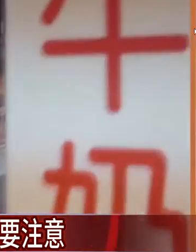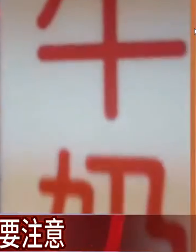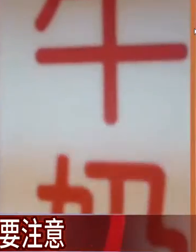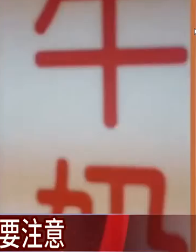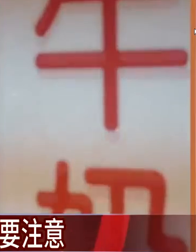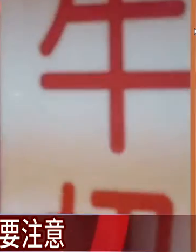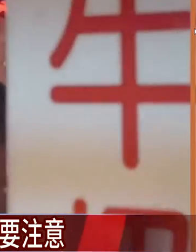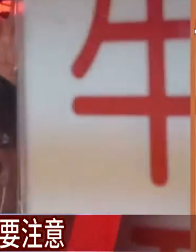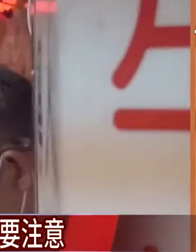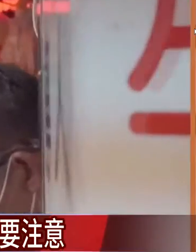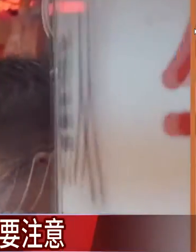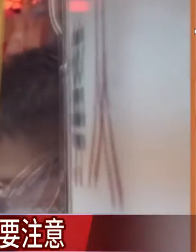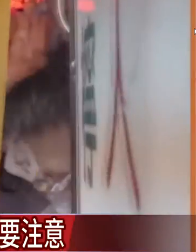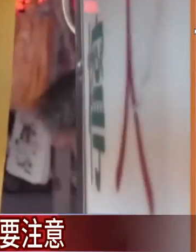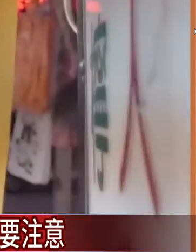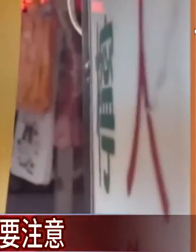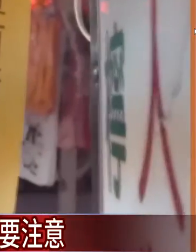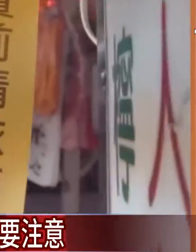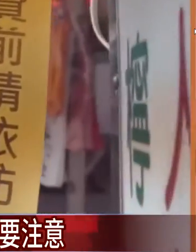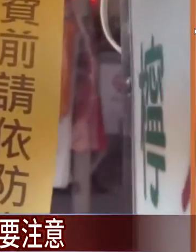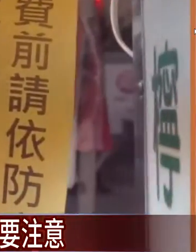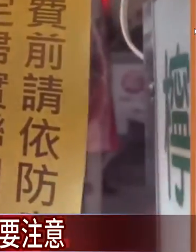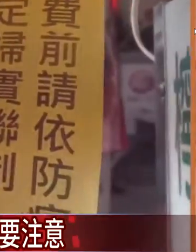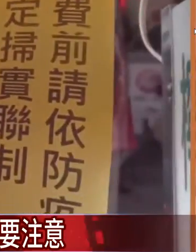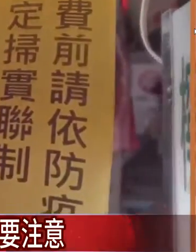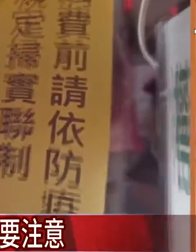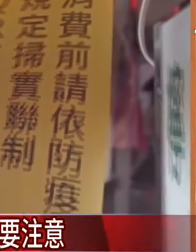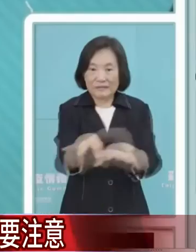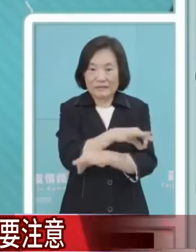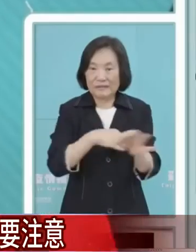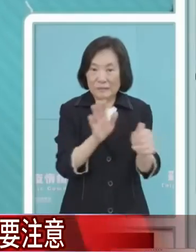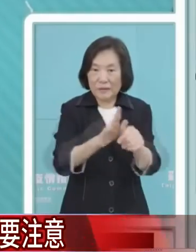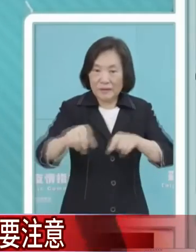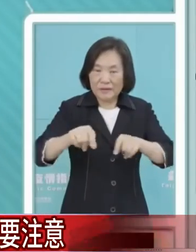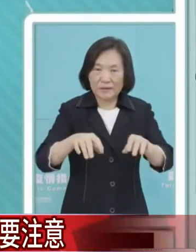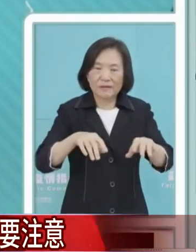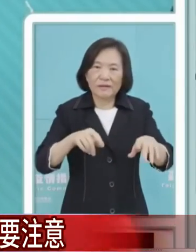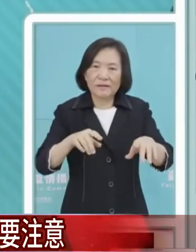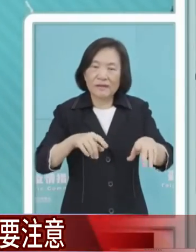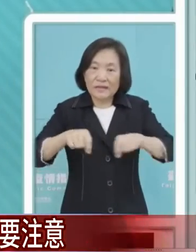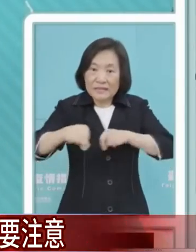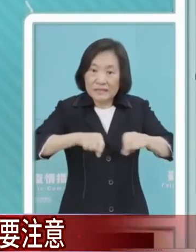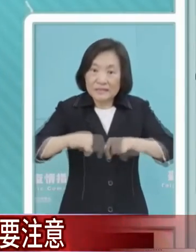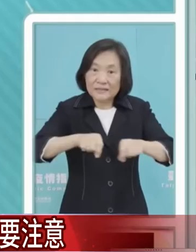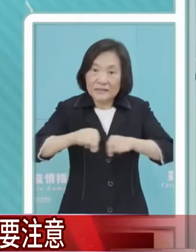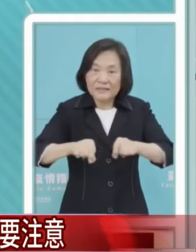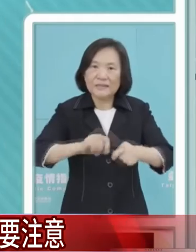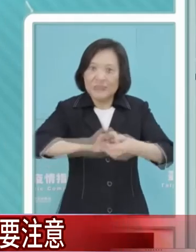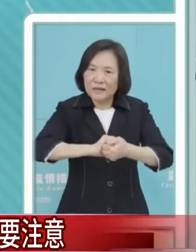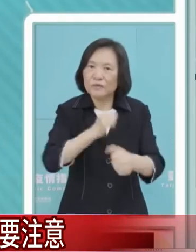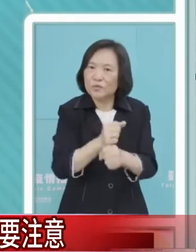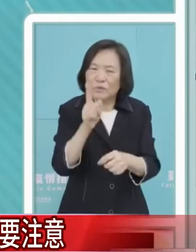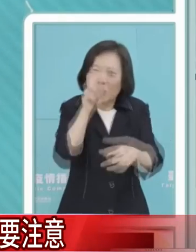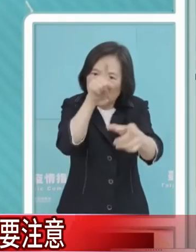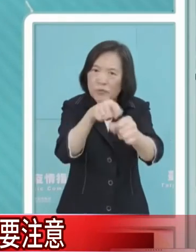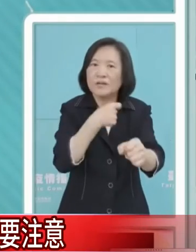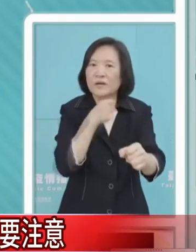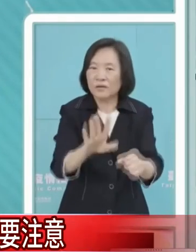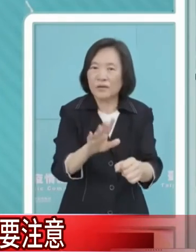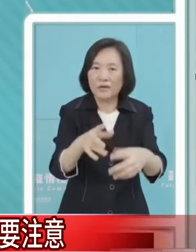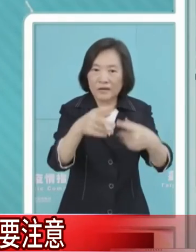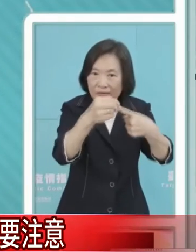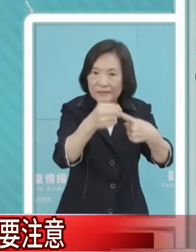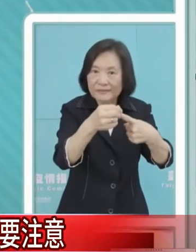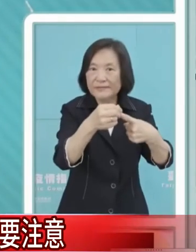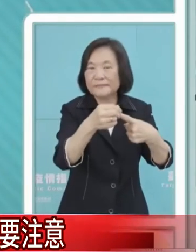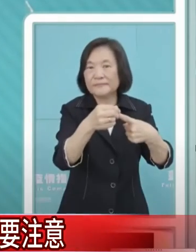激经济就没有效果，经济政策要政策引导作用嘛，你要干什么嘛？第二还是